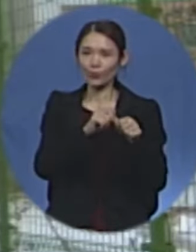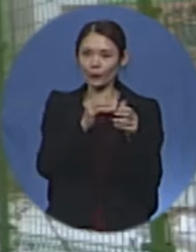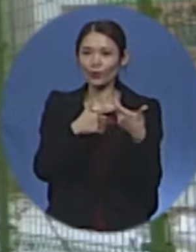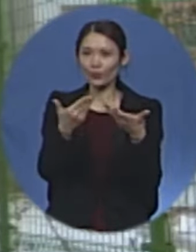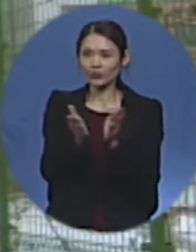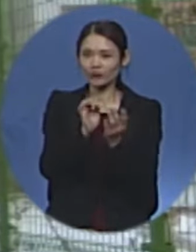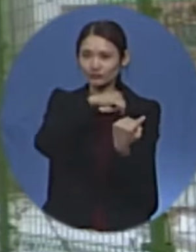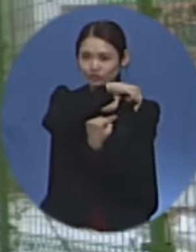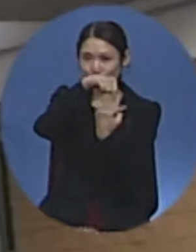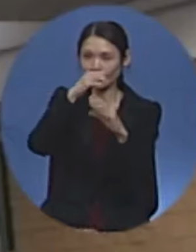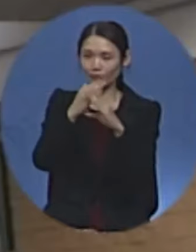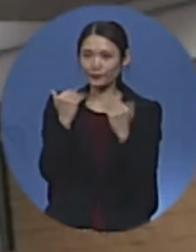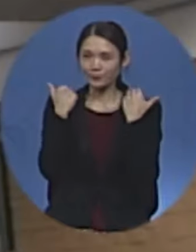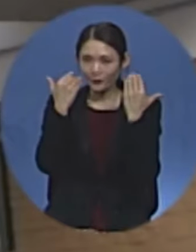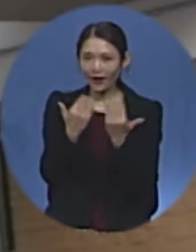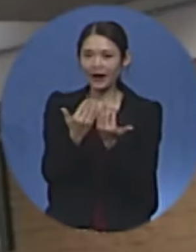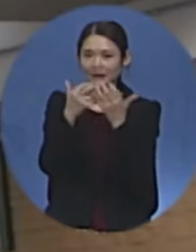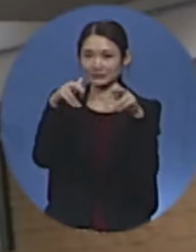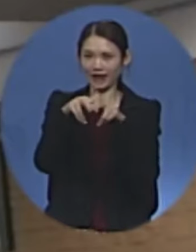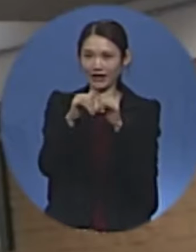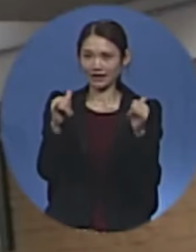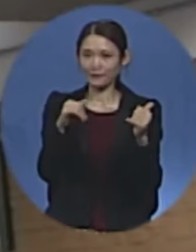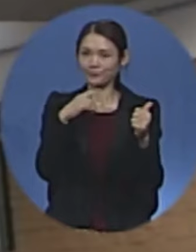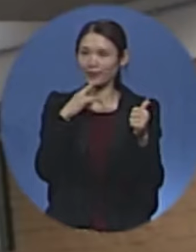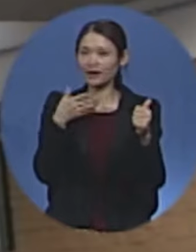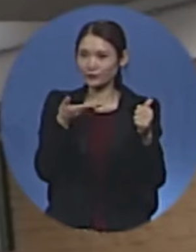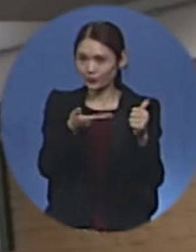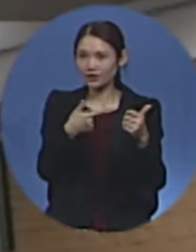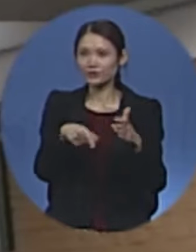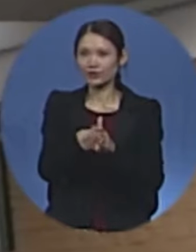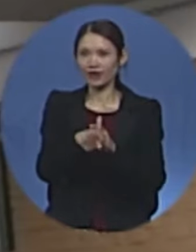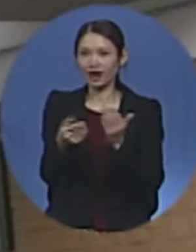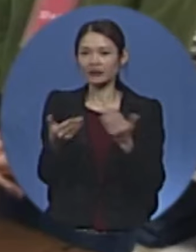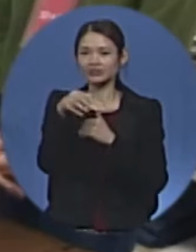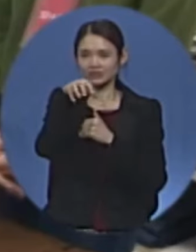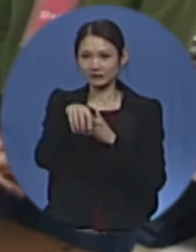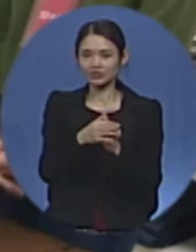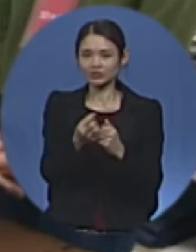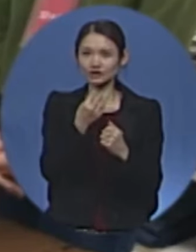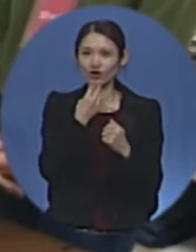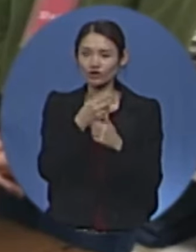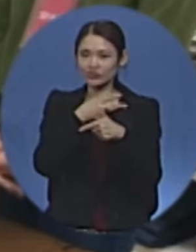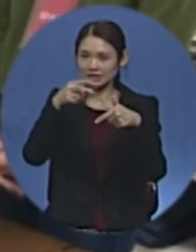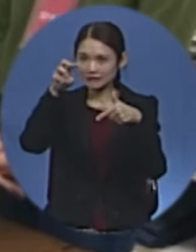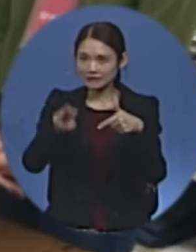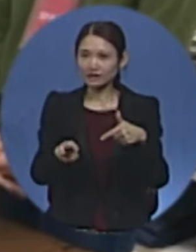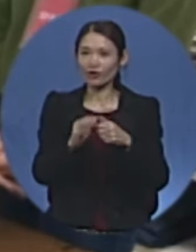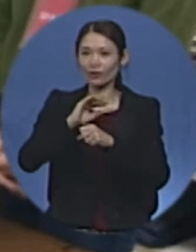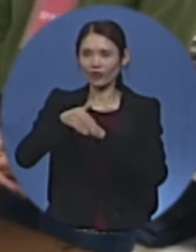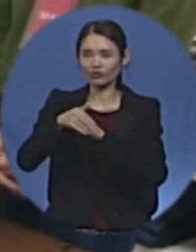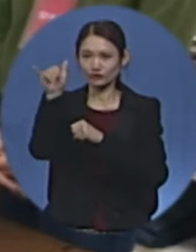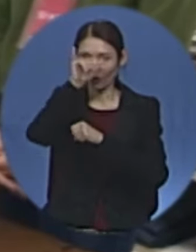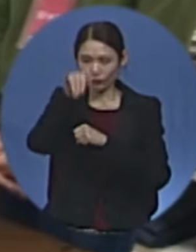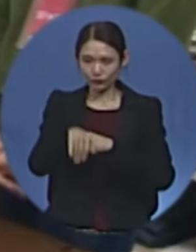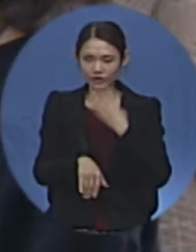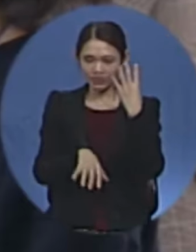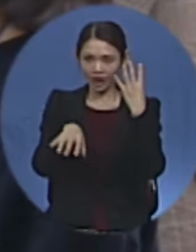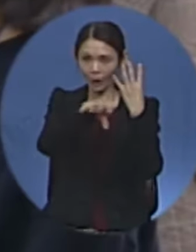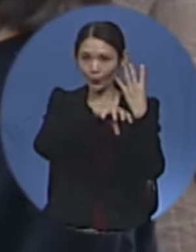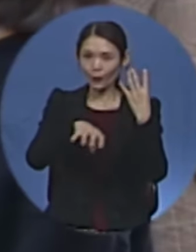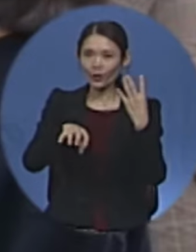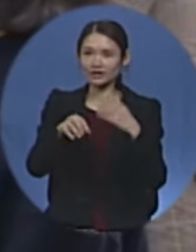한국장애인고용공단이 운영하는 발달장애인만을 위한 직업교육기관으로 현재 서울과 인천, 대구 등 전국 네 곳에